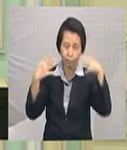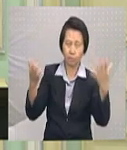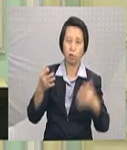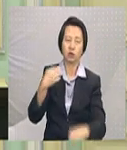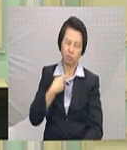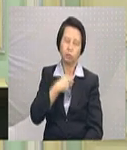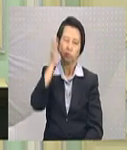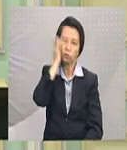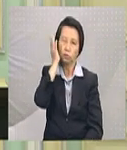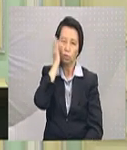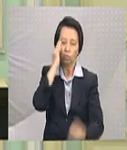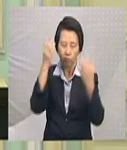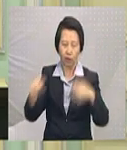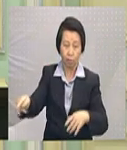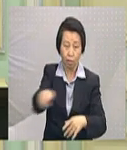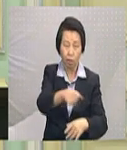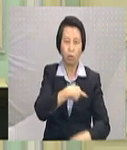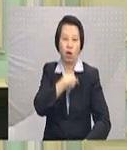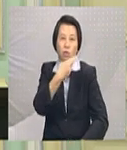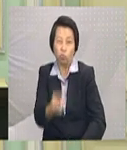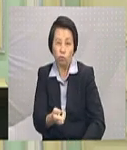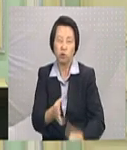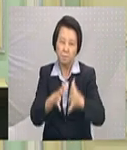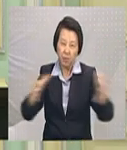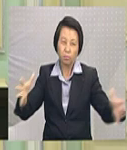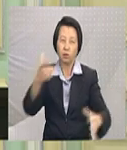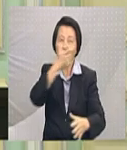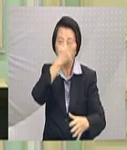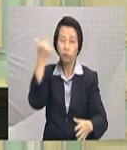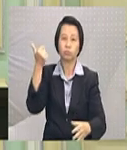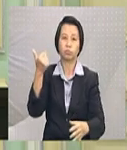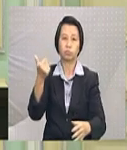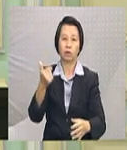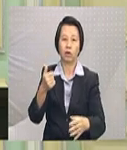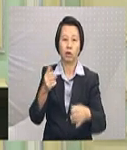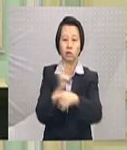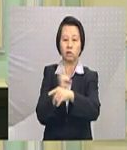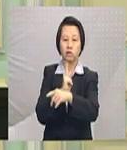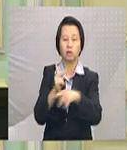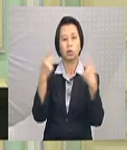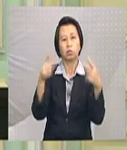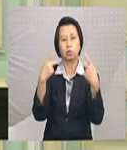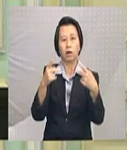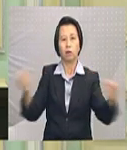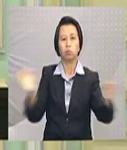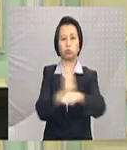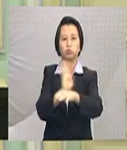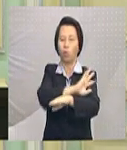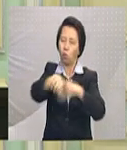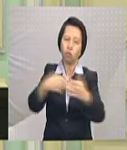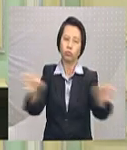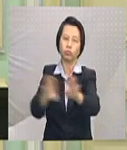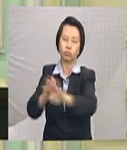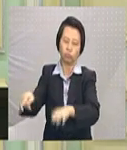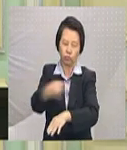ramai yang menghadapi kerugian yang besar akibat daripada premis perniagaan mereka ditutup dan sebagainya.